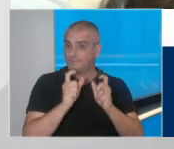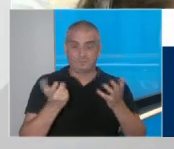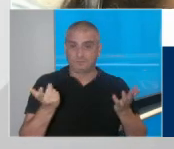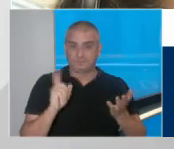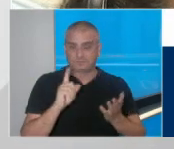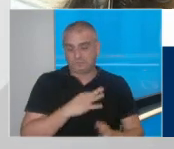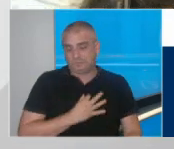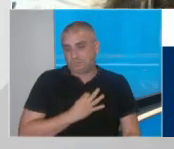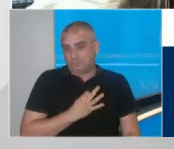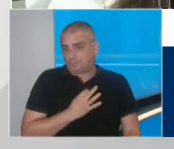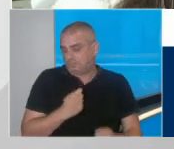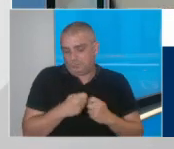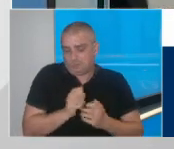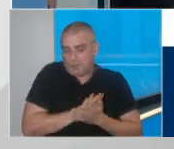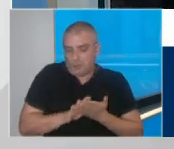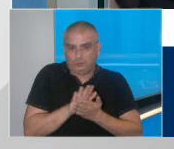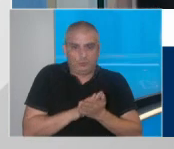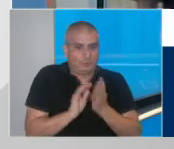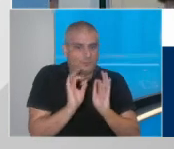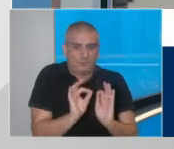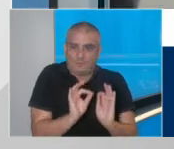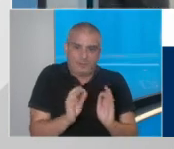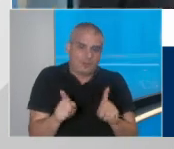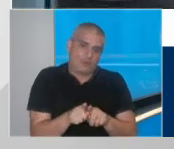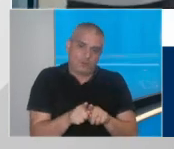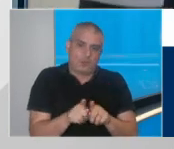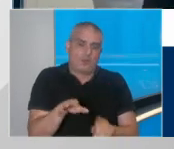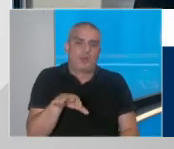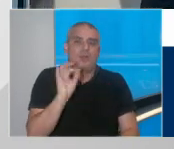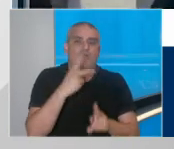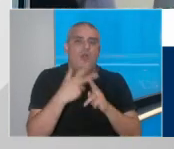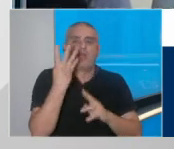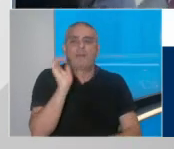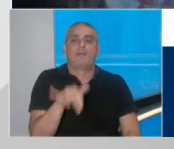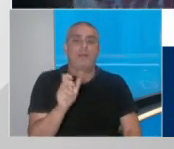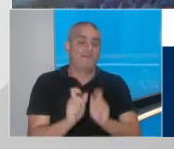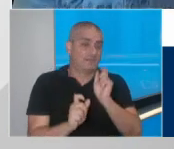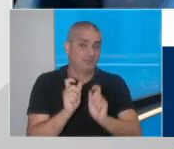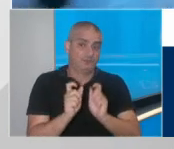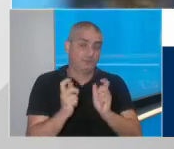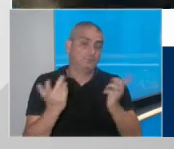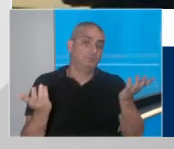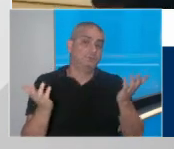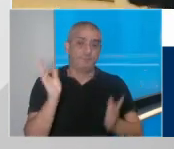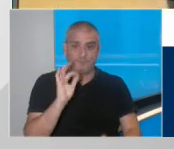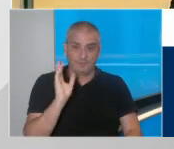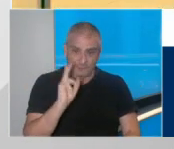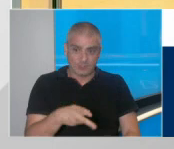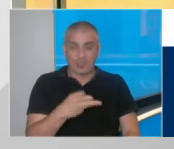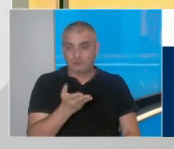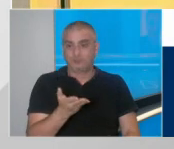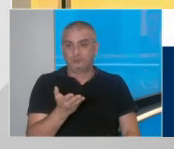זה לא נוגע להם, זה לא קשור להם, זה באמת, כאילו לכאורה רק 40,000 איש, אבל עדיין יש פה